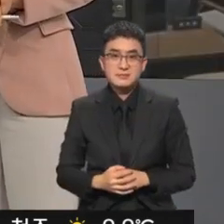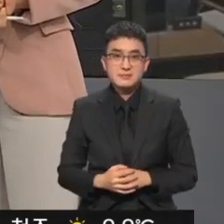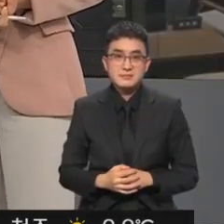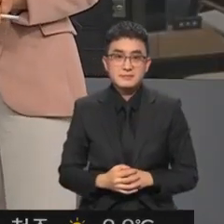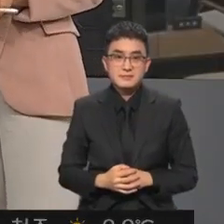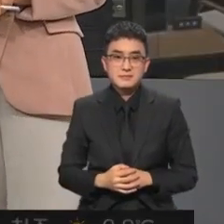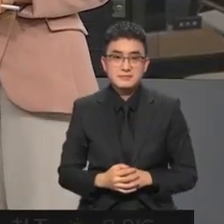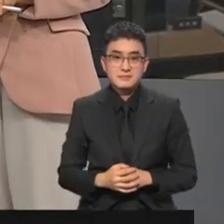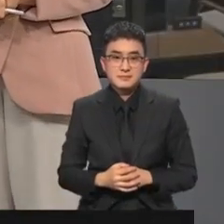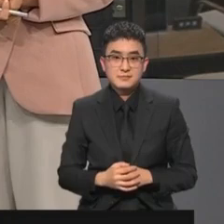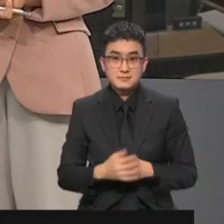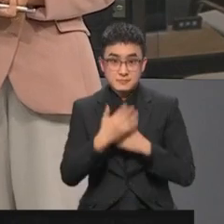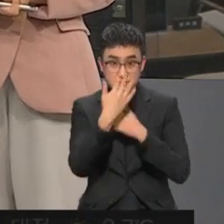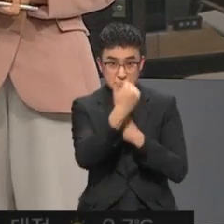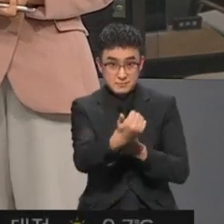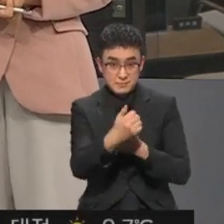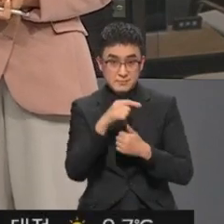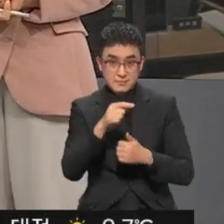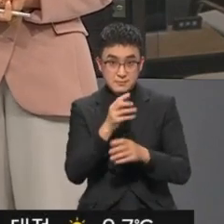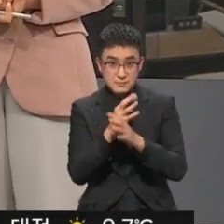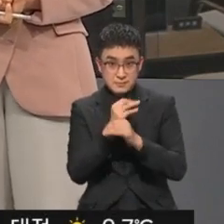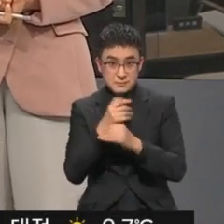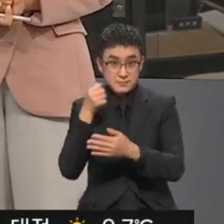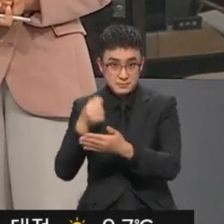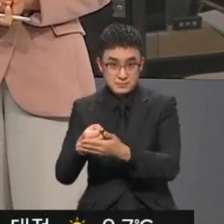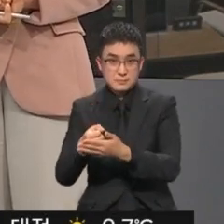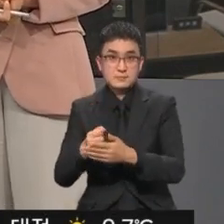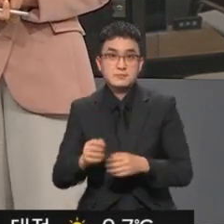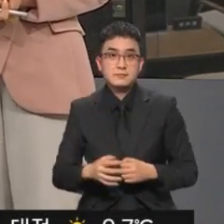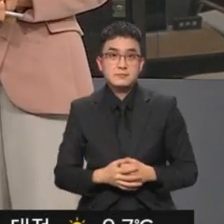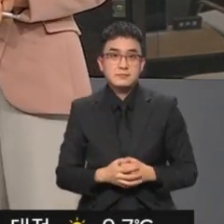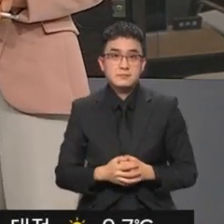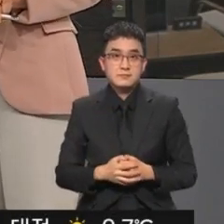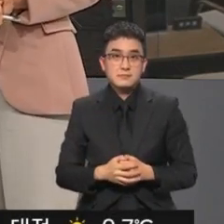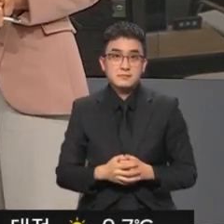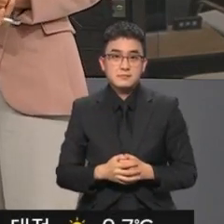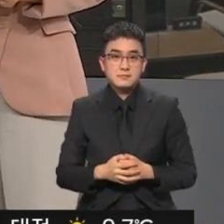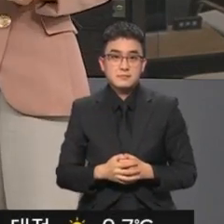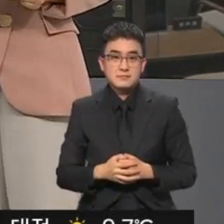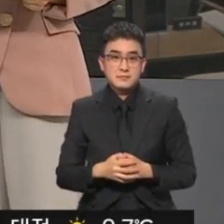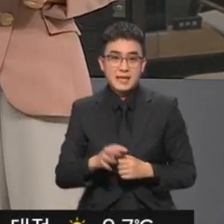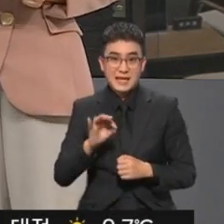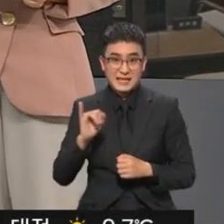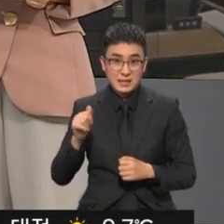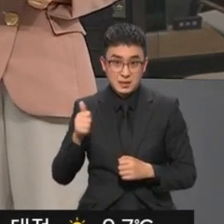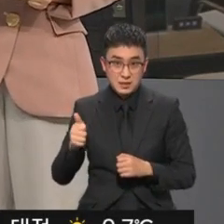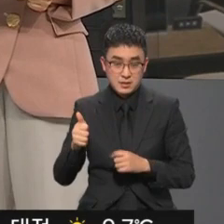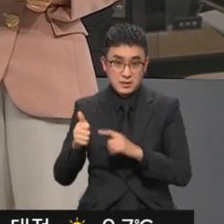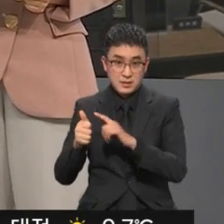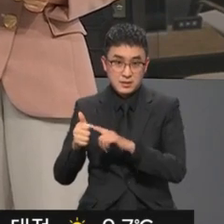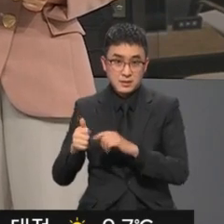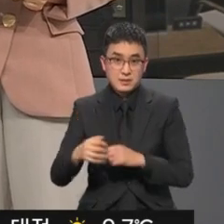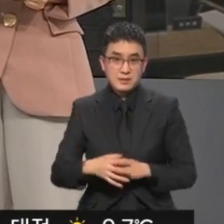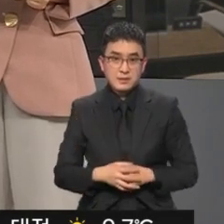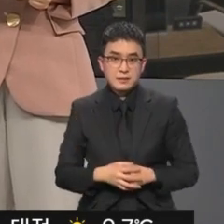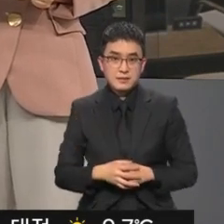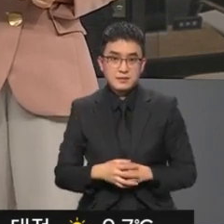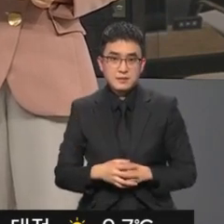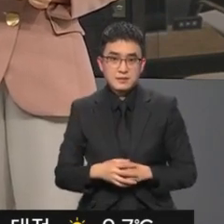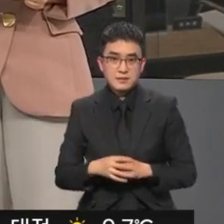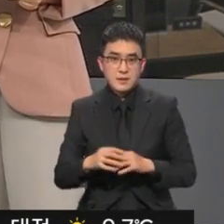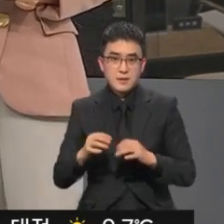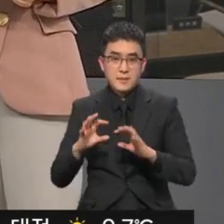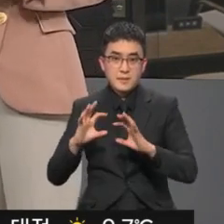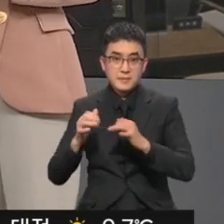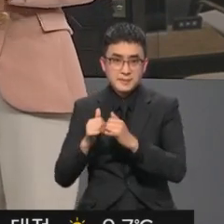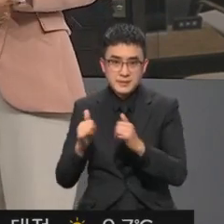출석 일시가 조정이 되면서 국민의힘도 입장을 내놨는데요. 이 대표가 민생을 챙겨야 하는 당무 때문에 휴일 출석을 고집한다는